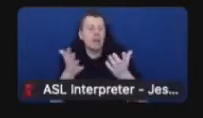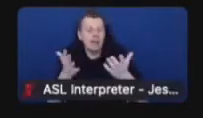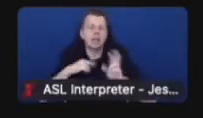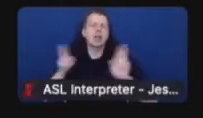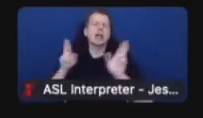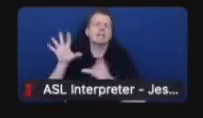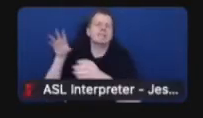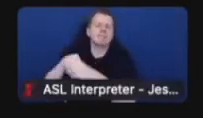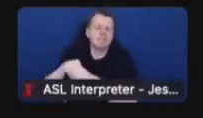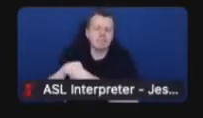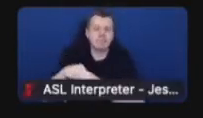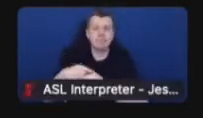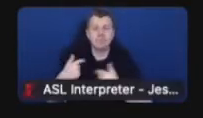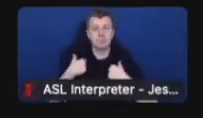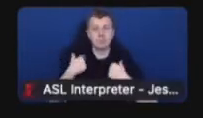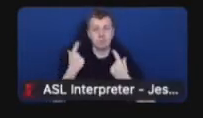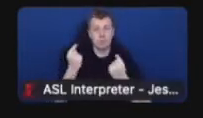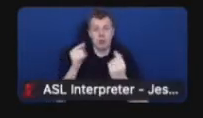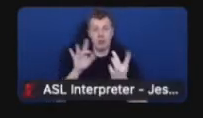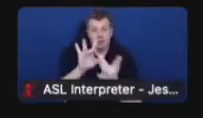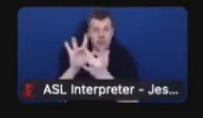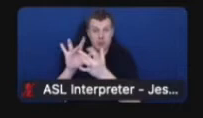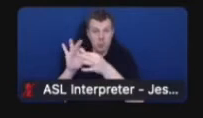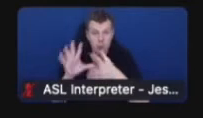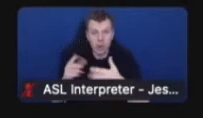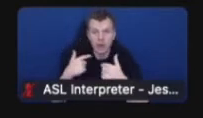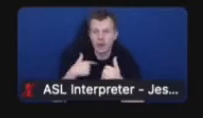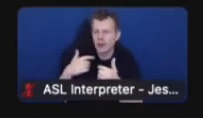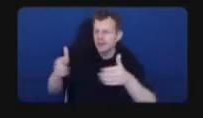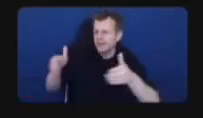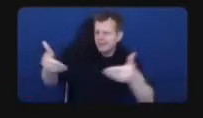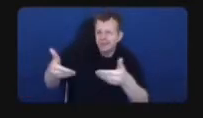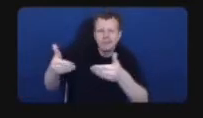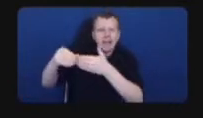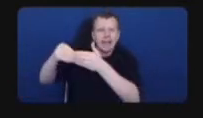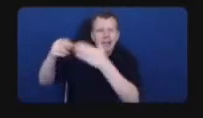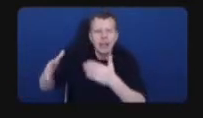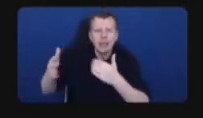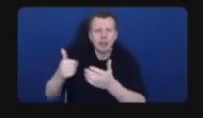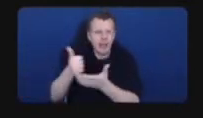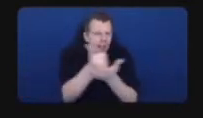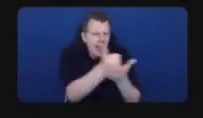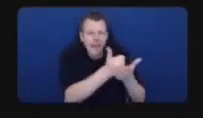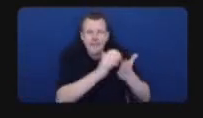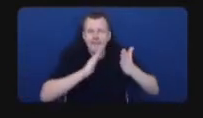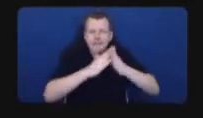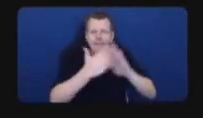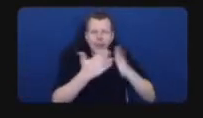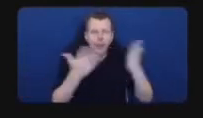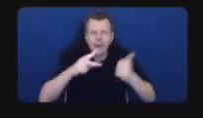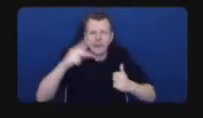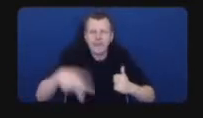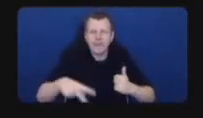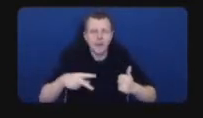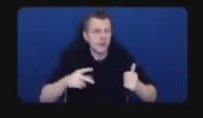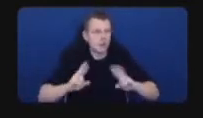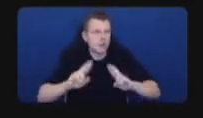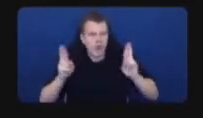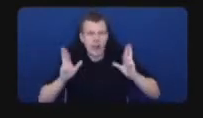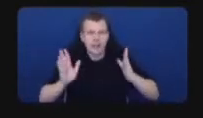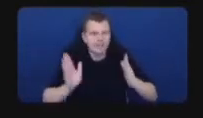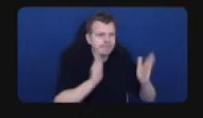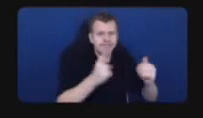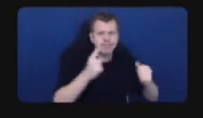我的负责的范围呢是关于流行病疫情方面的一些提供信